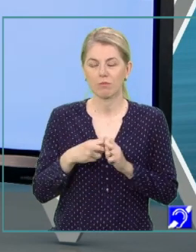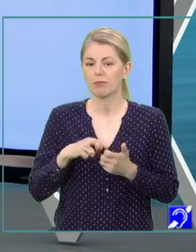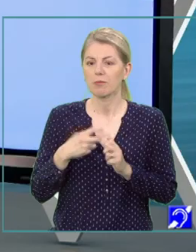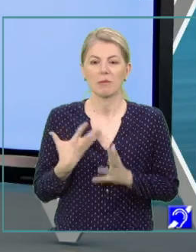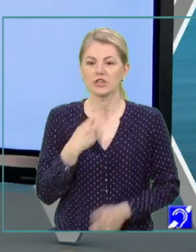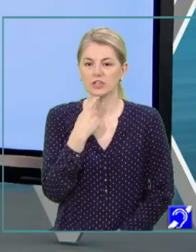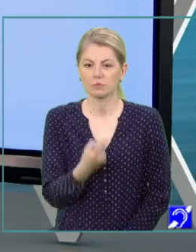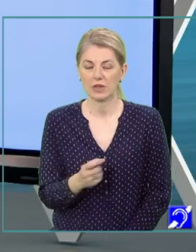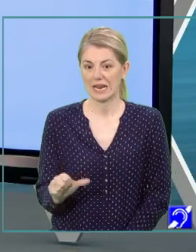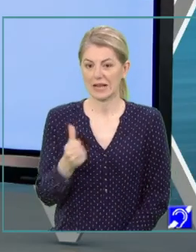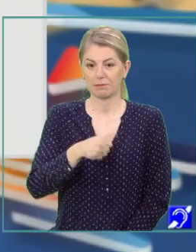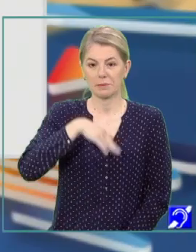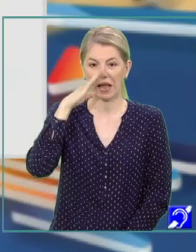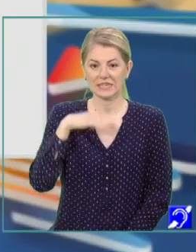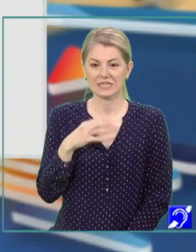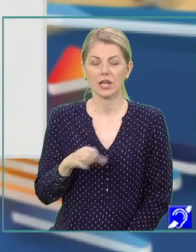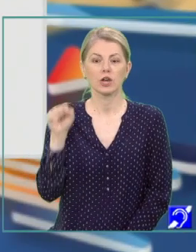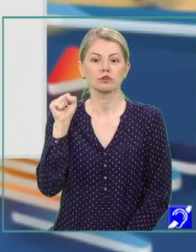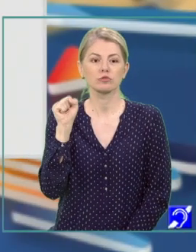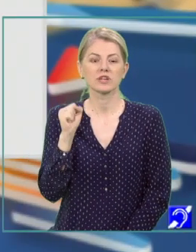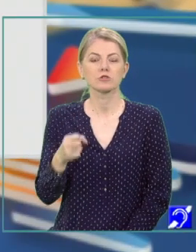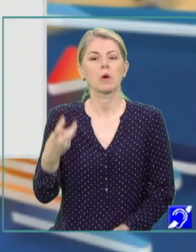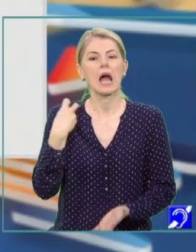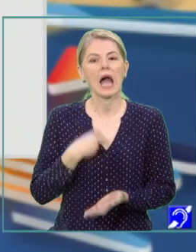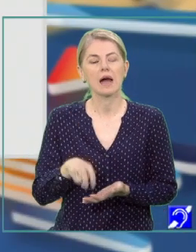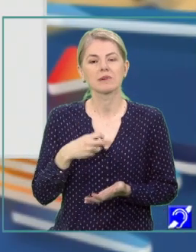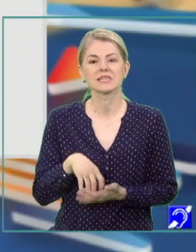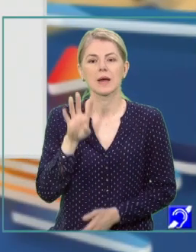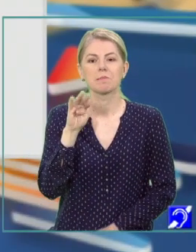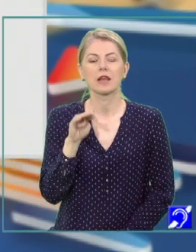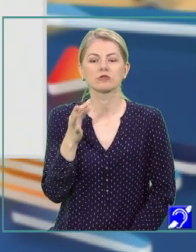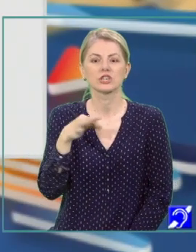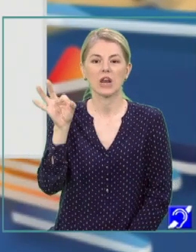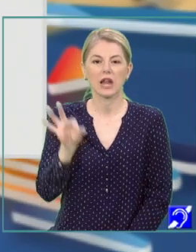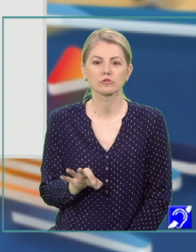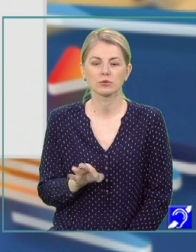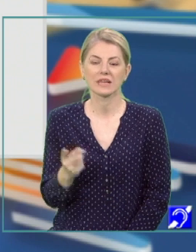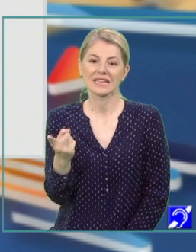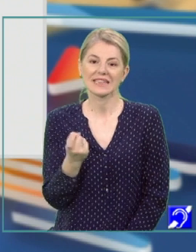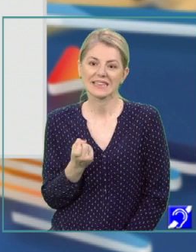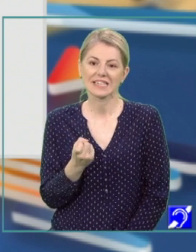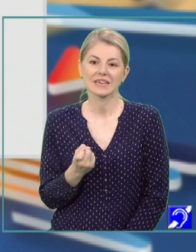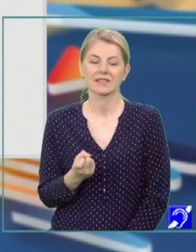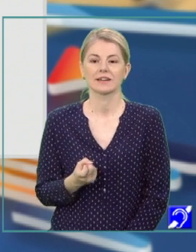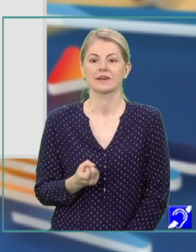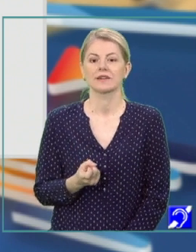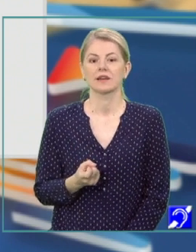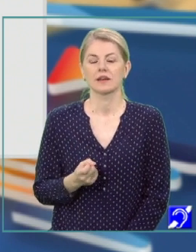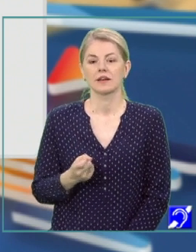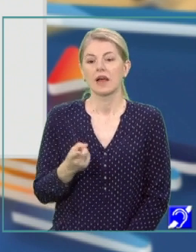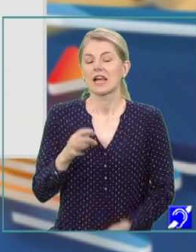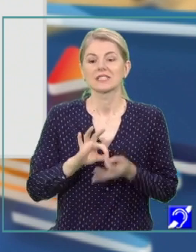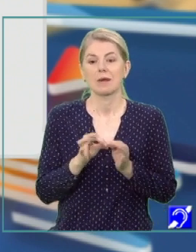problema? Că în prima zi, turistul nostru a parcurs 40% din, înseamnă, operația